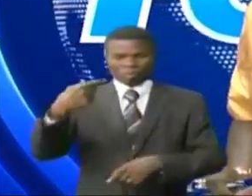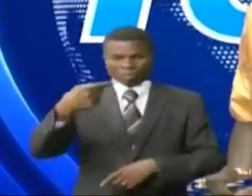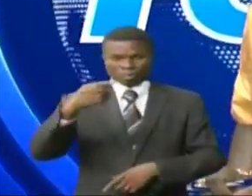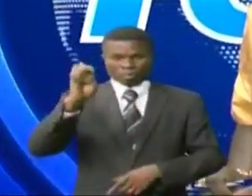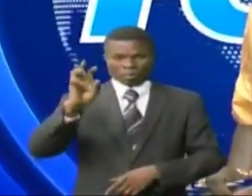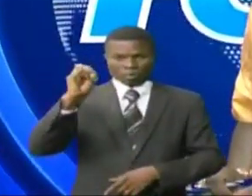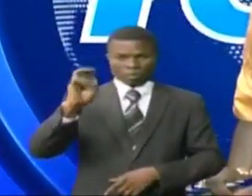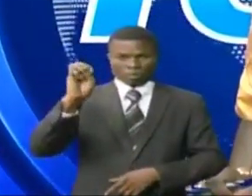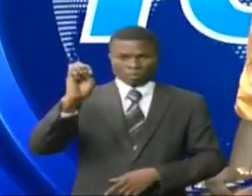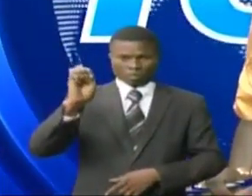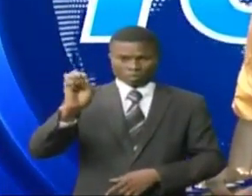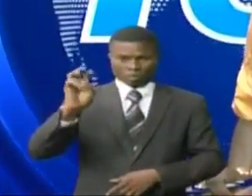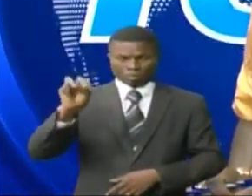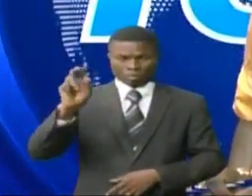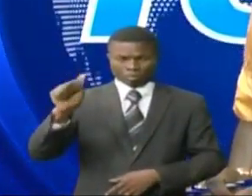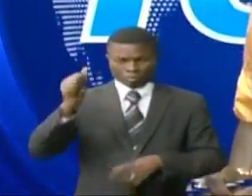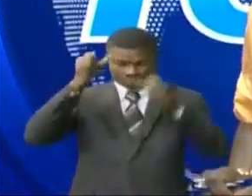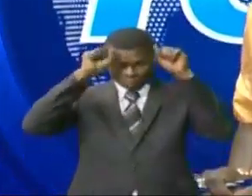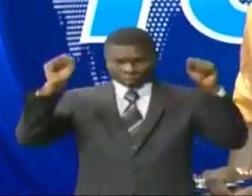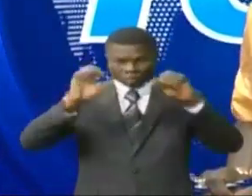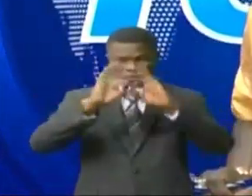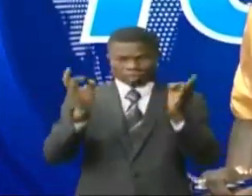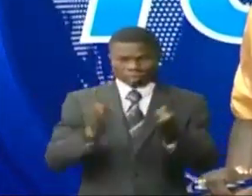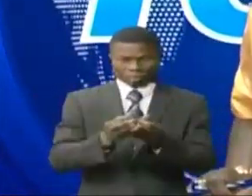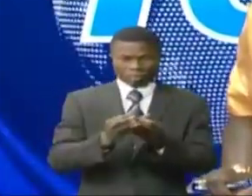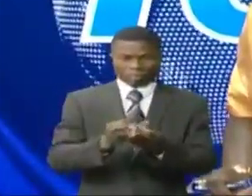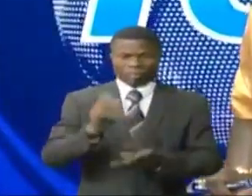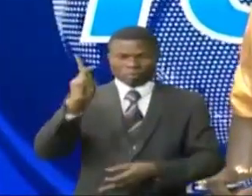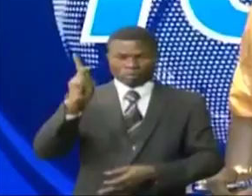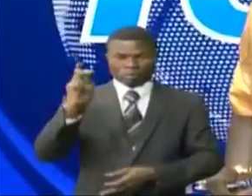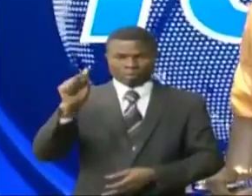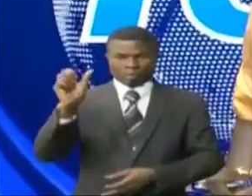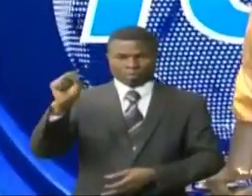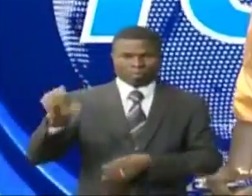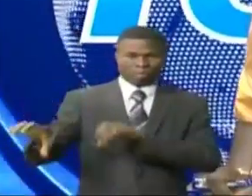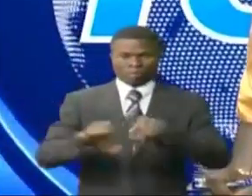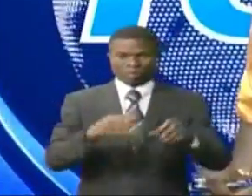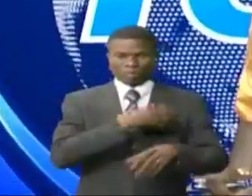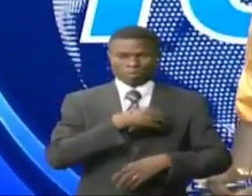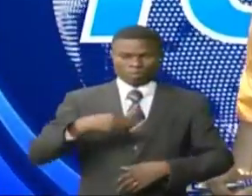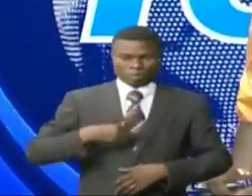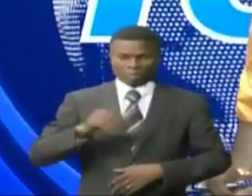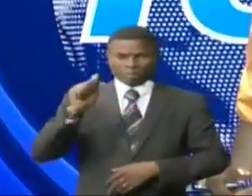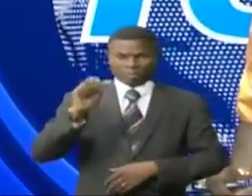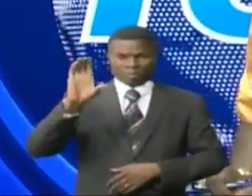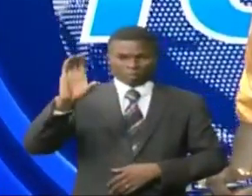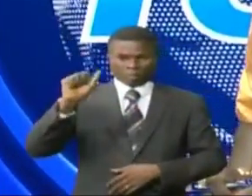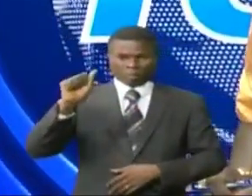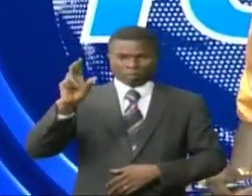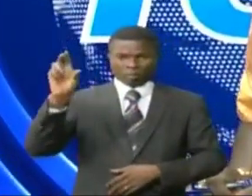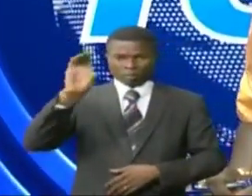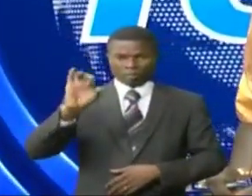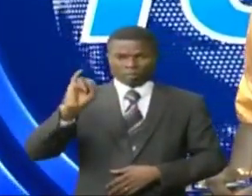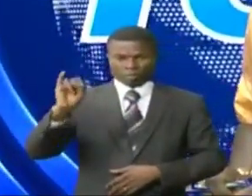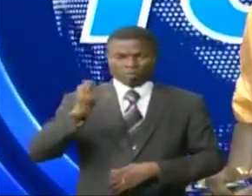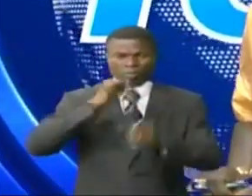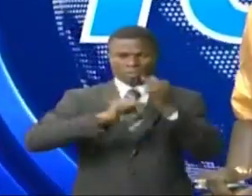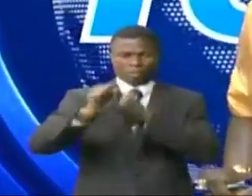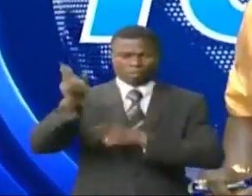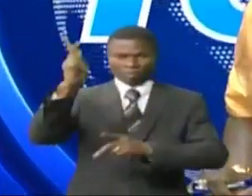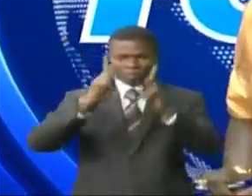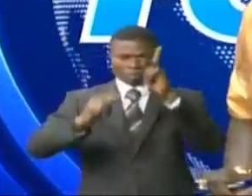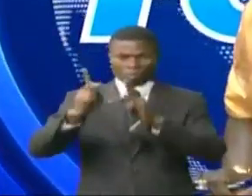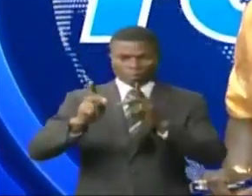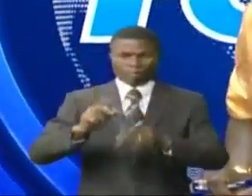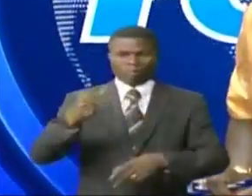de l'UDPS est président de la Fondation Acacia en Action. Madame Acacia Bandoubola Mbongo a sensibilisé les habitants